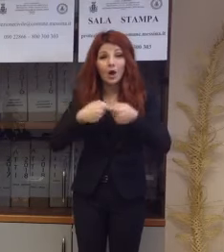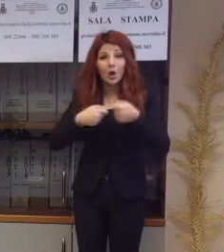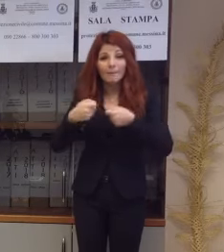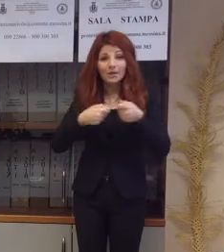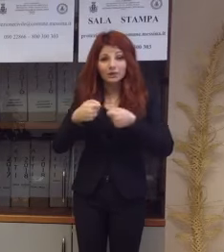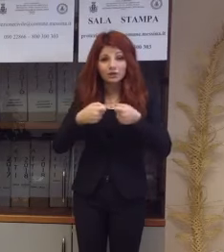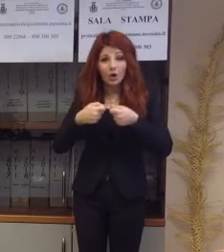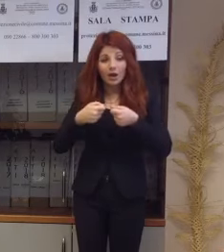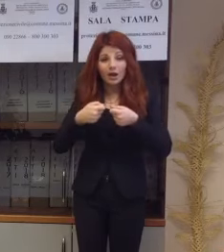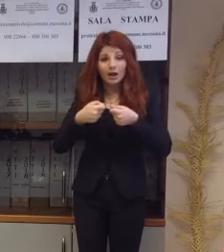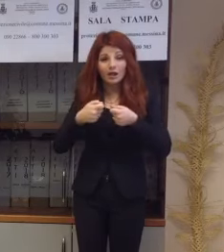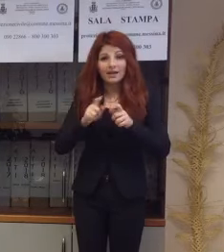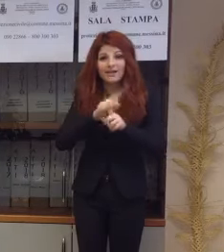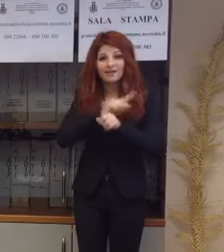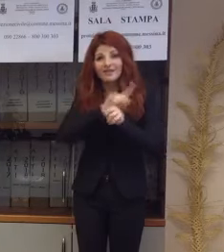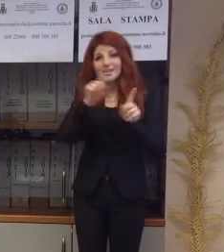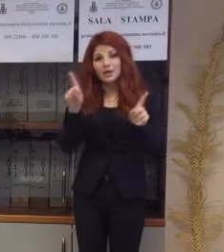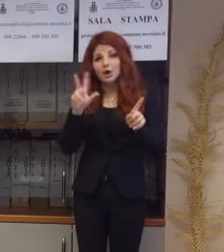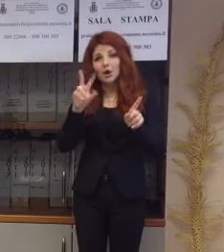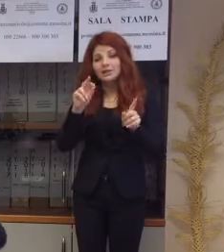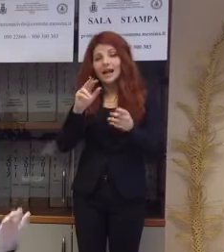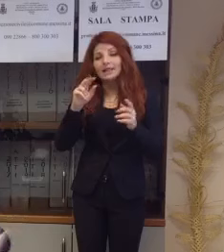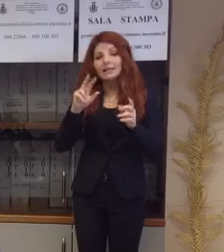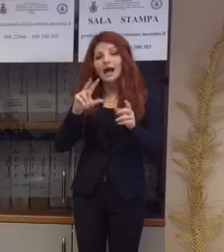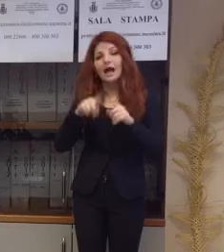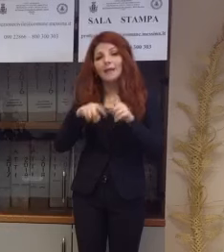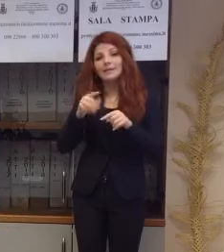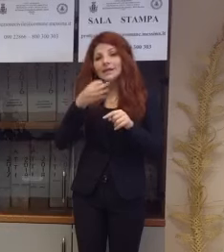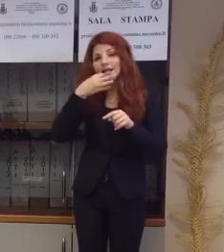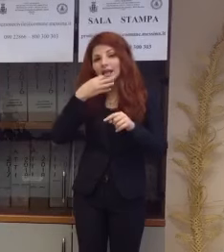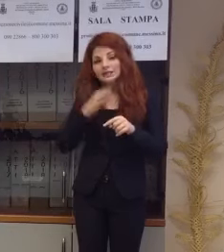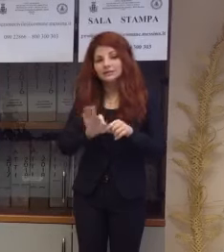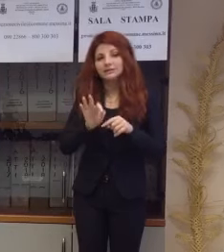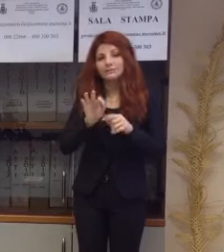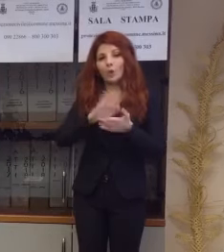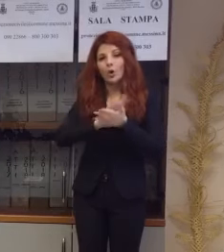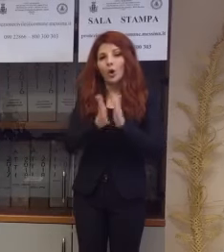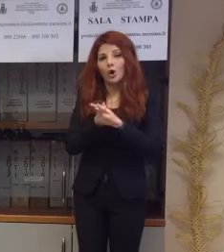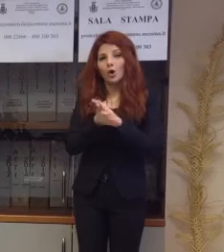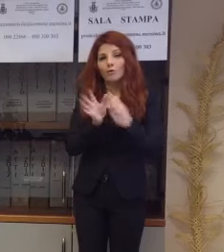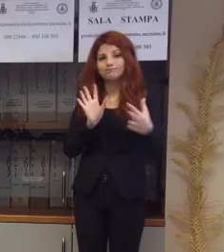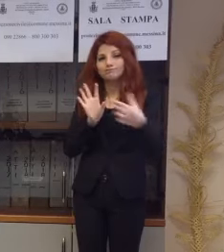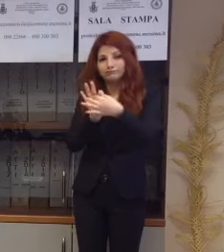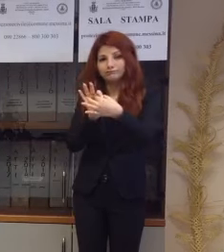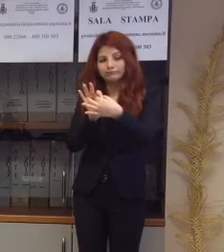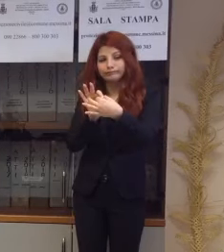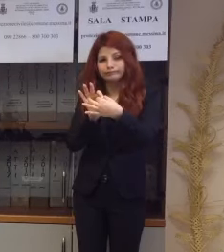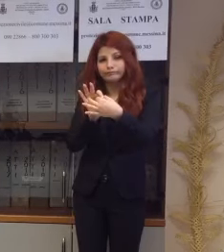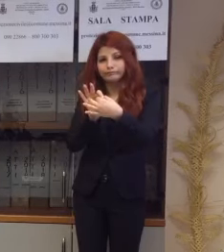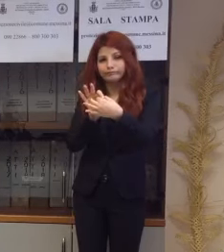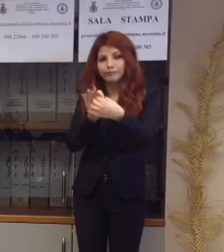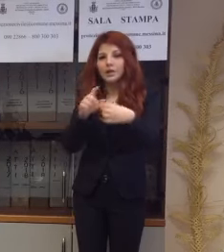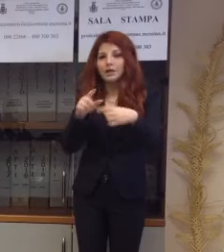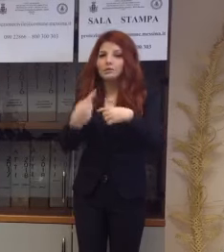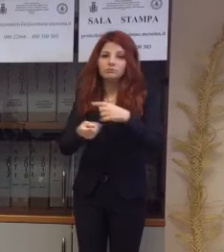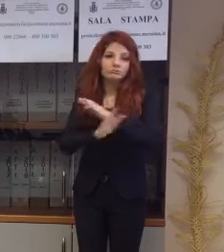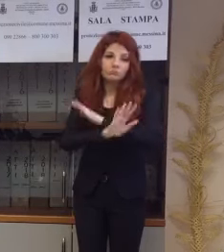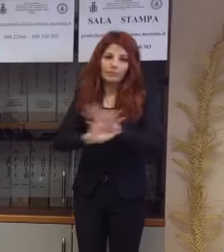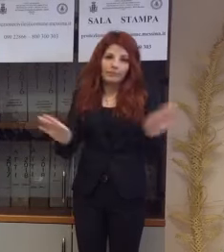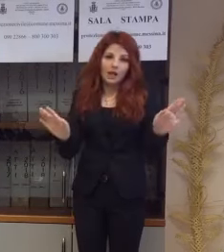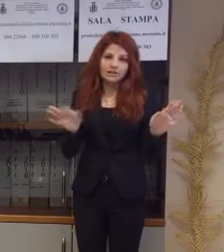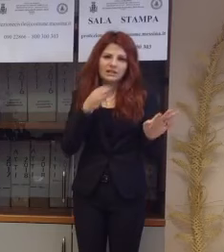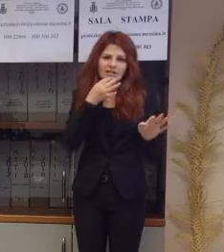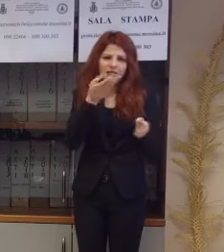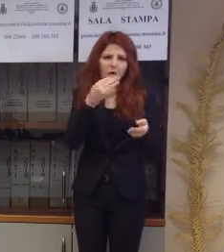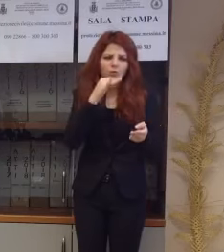il tempo di farlo, dopo no, si finisce perché abbiamo problemi tecnici, quindi ancora avete 15 giorni di tempo,